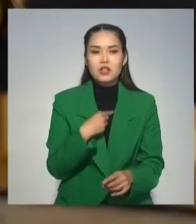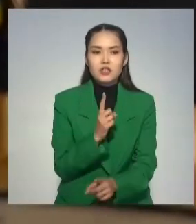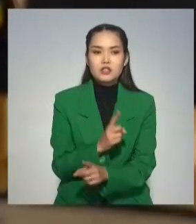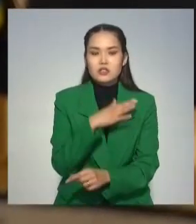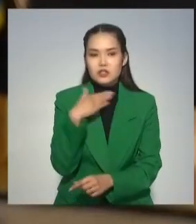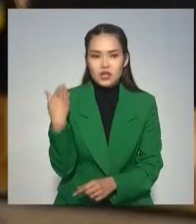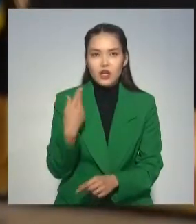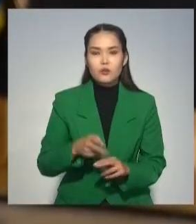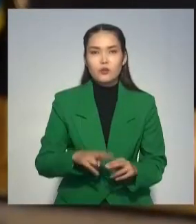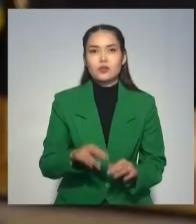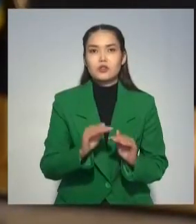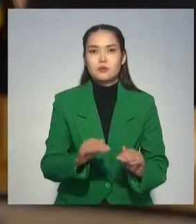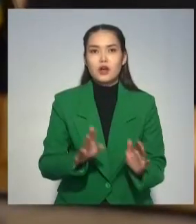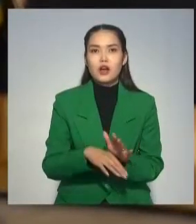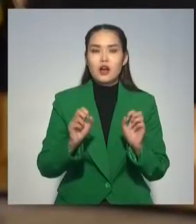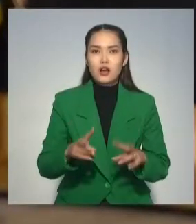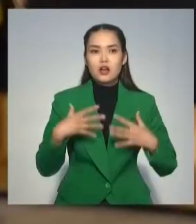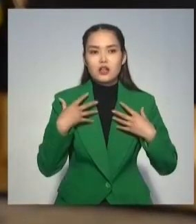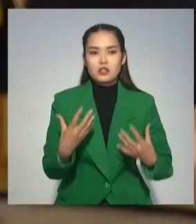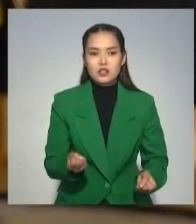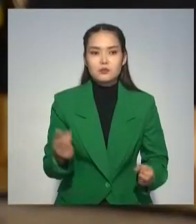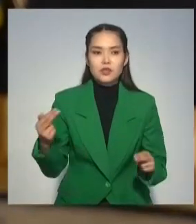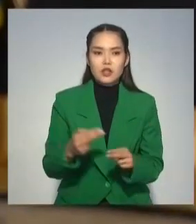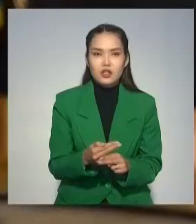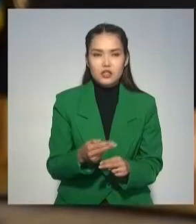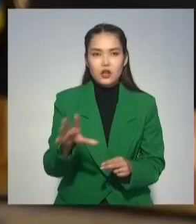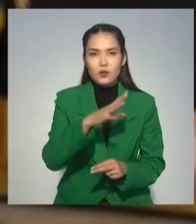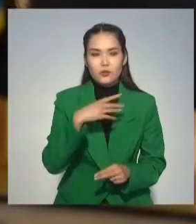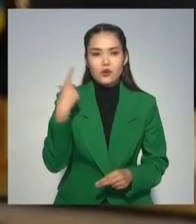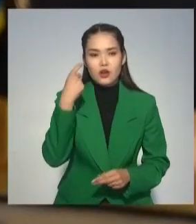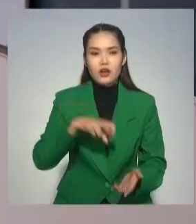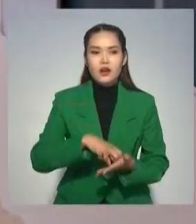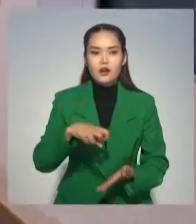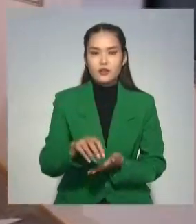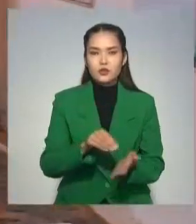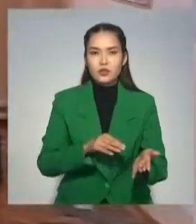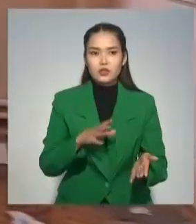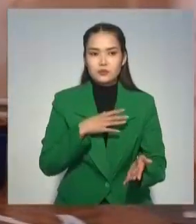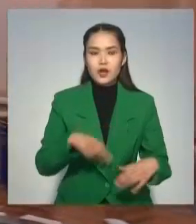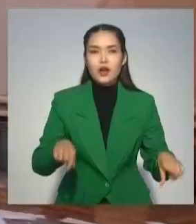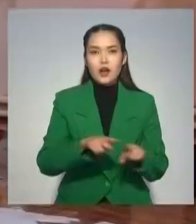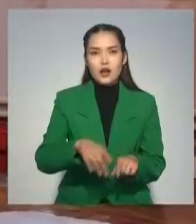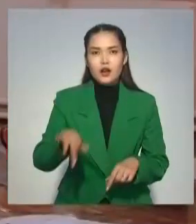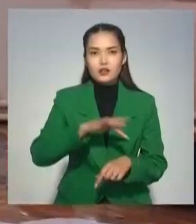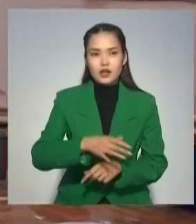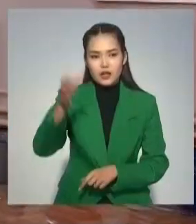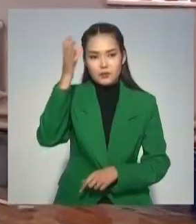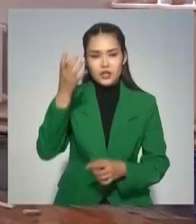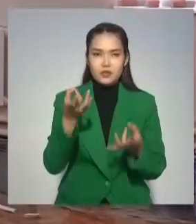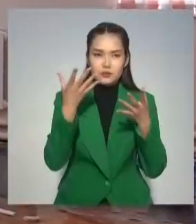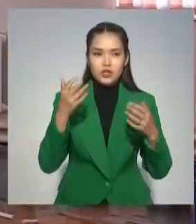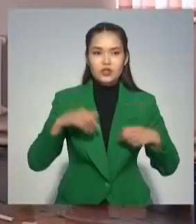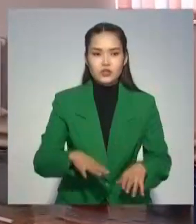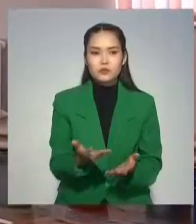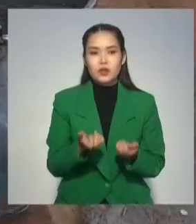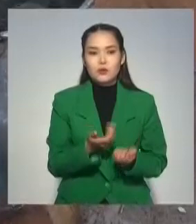түрде баланың қауіпсіздігі мен денсаулығына кепіл болатындарын айтып, хат жазсын. Алайда қалалық білім бөлімі әлі нақты шешім қабылдаған